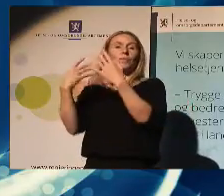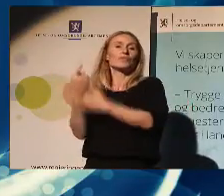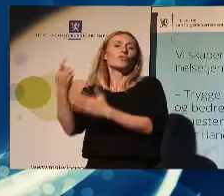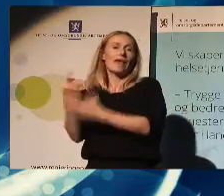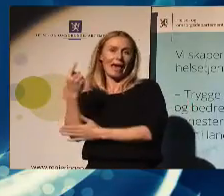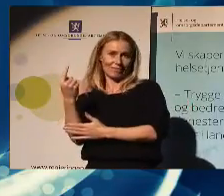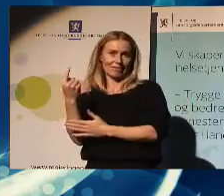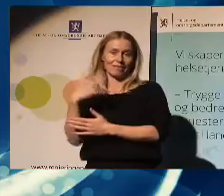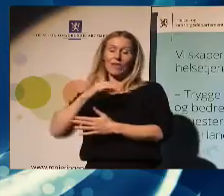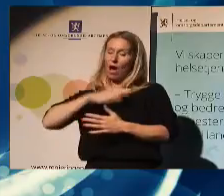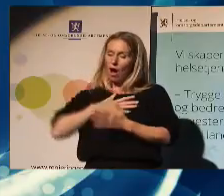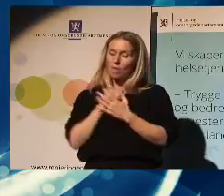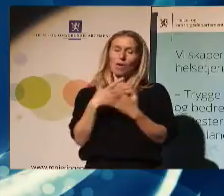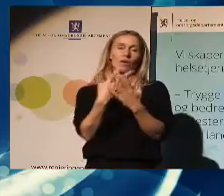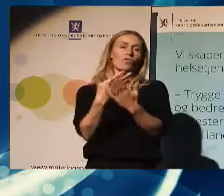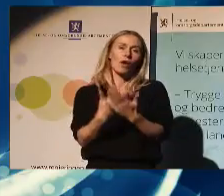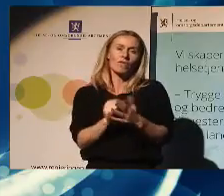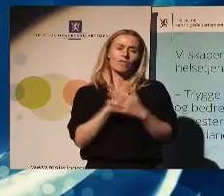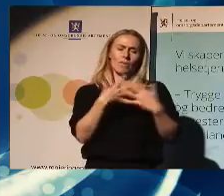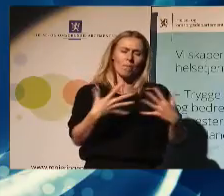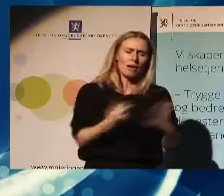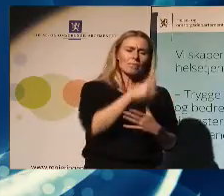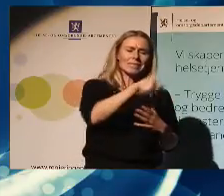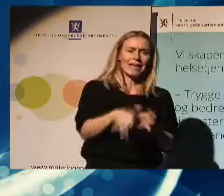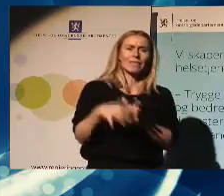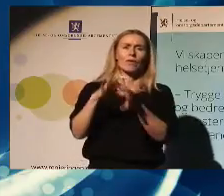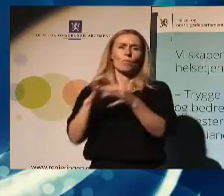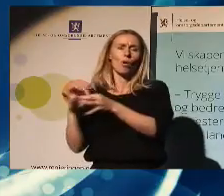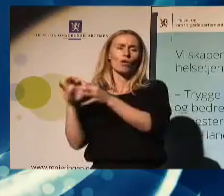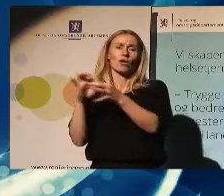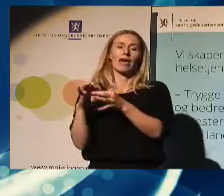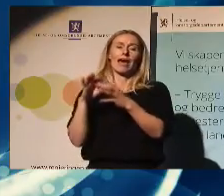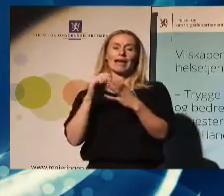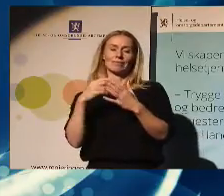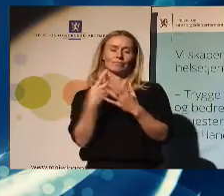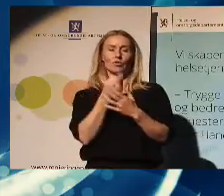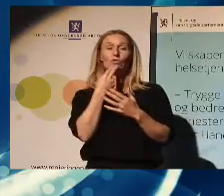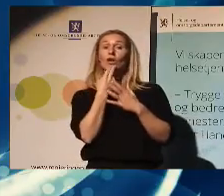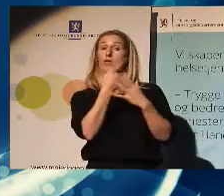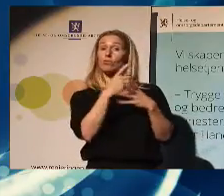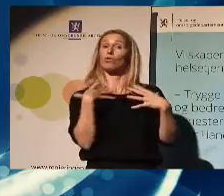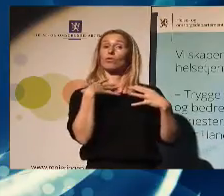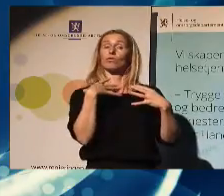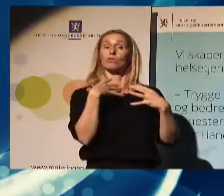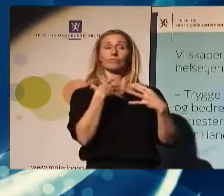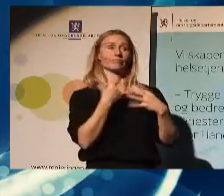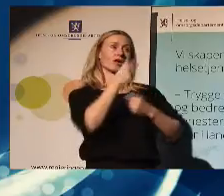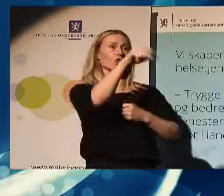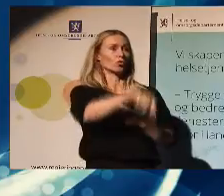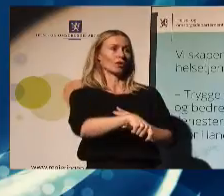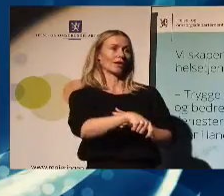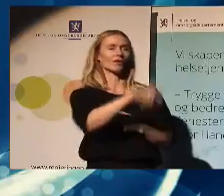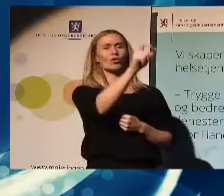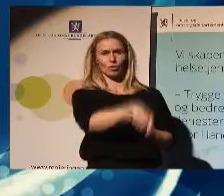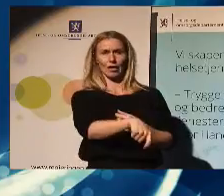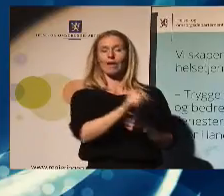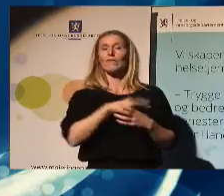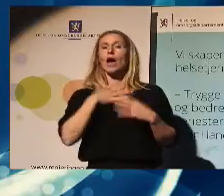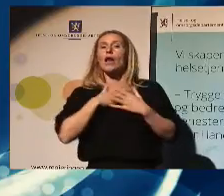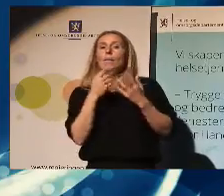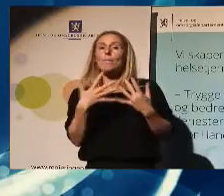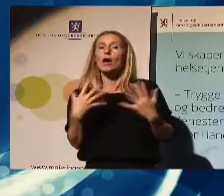oppgaver. Vi har mange pasienter og pårørende, eller noen kaller det kunder. Vi har mange krav.